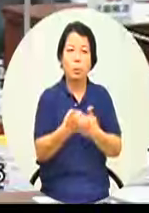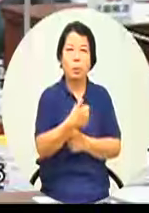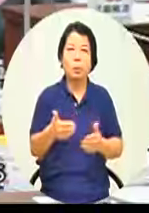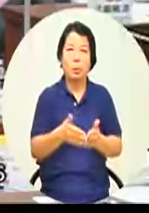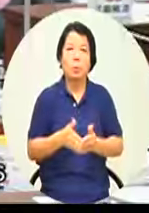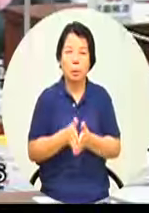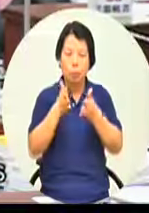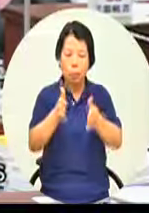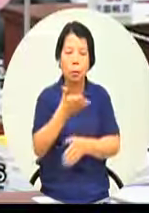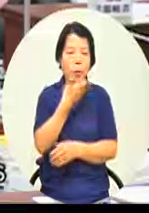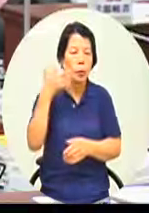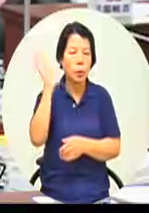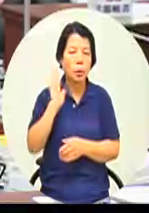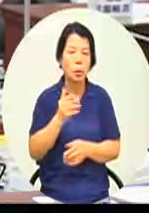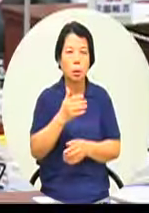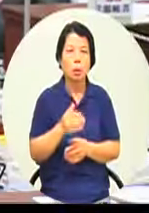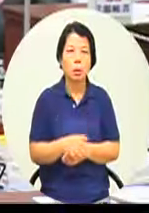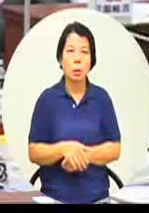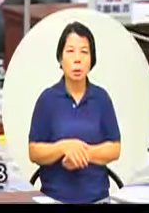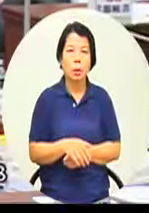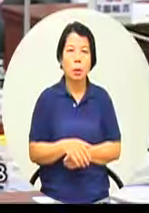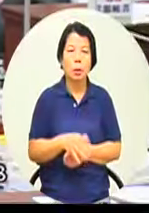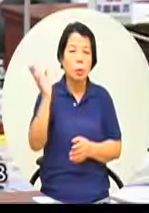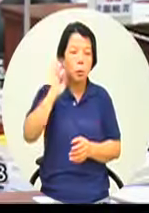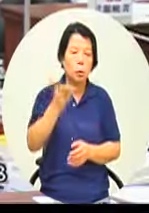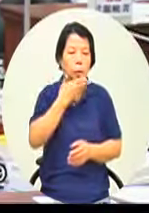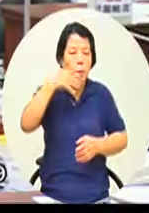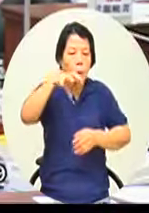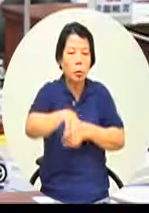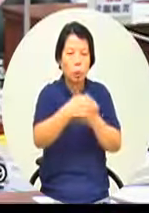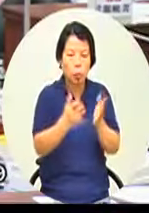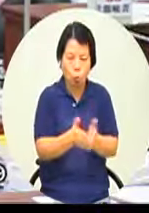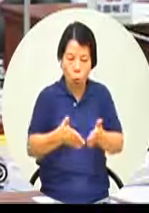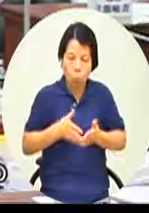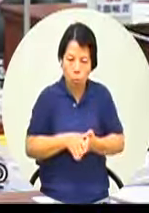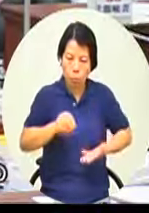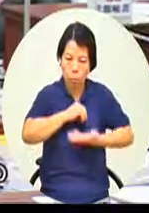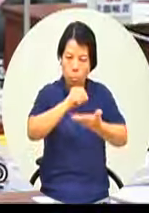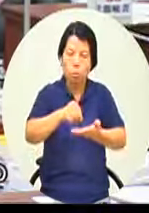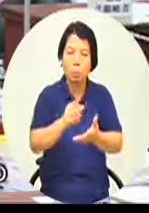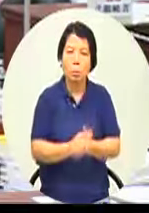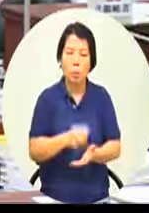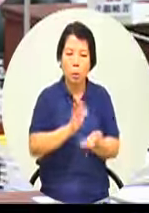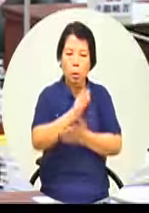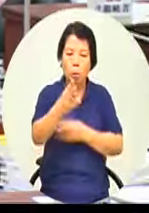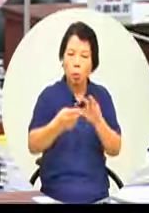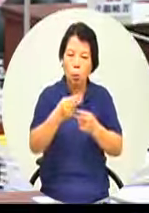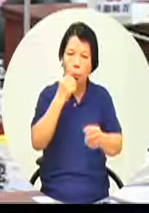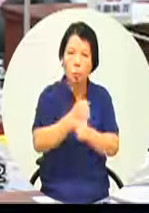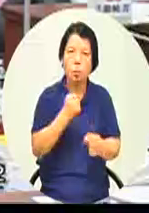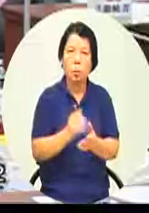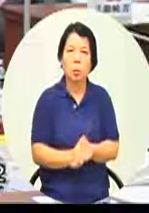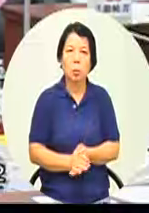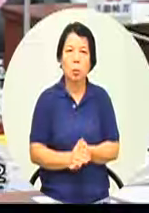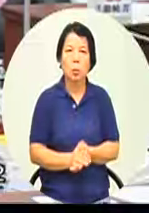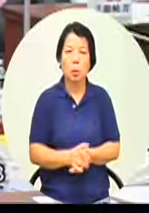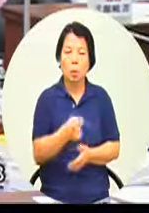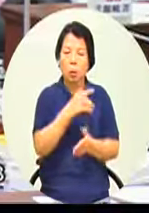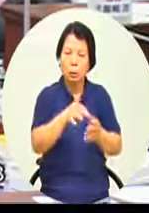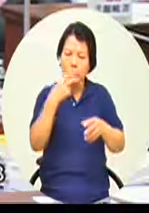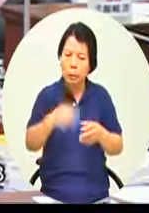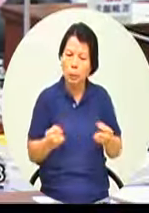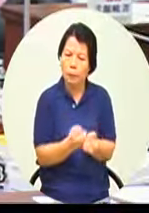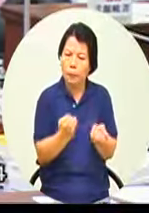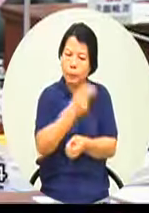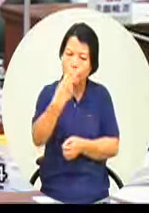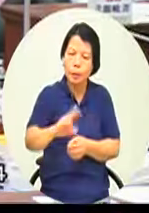这个水利局的蔡局长提出我们的这个诉求。那未来这个要怎么做？我们不想再发生。